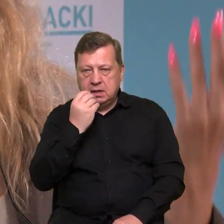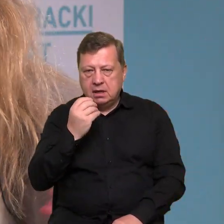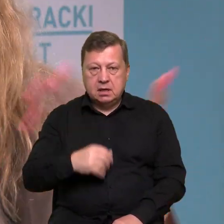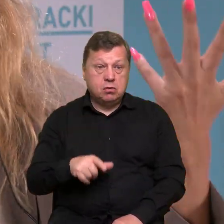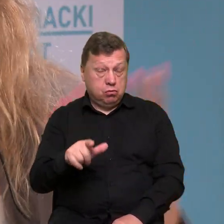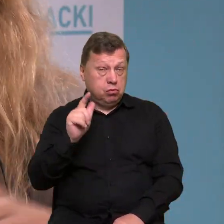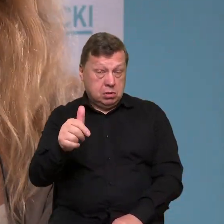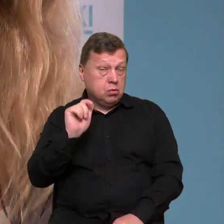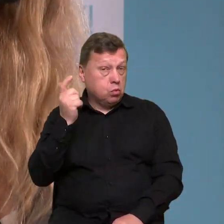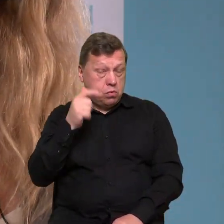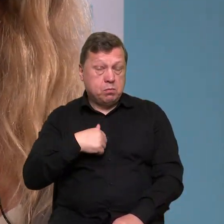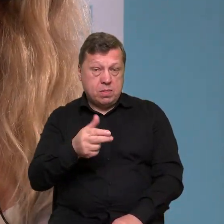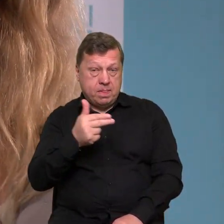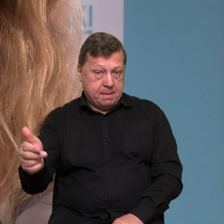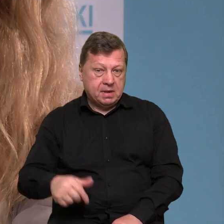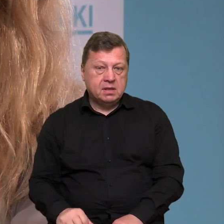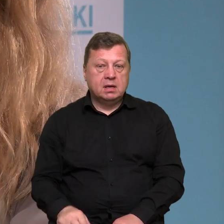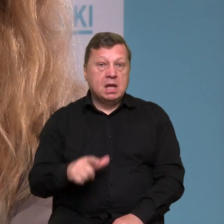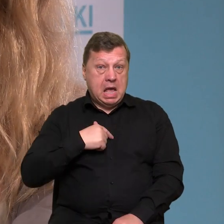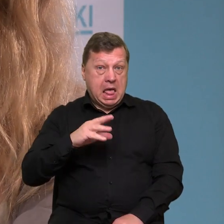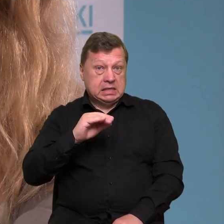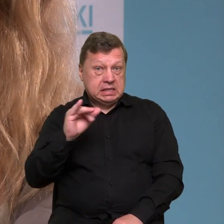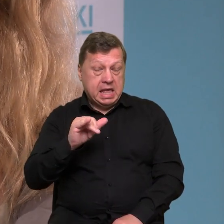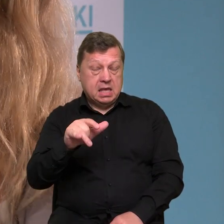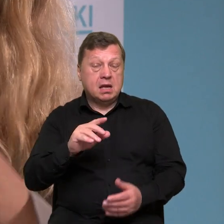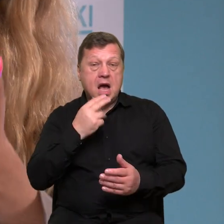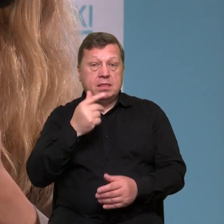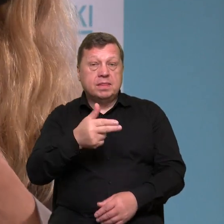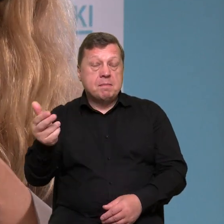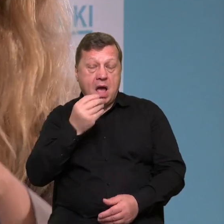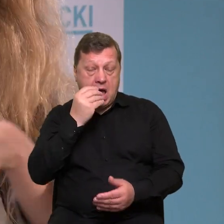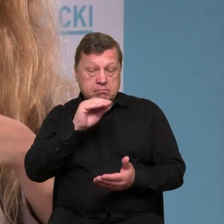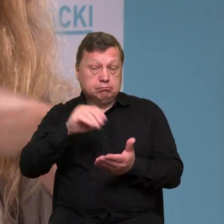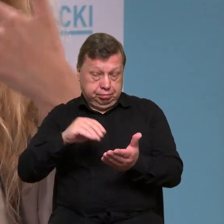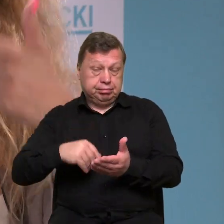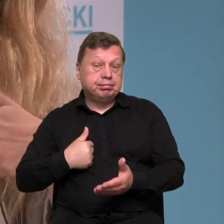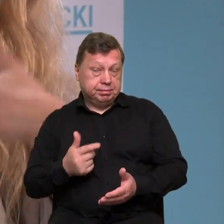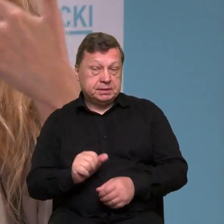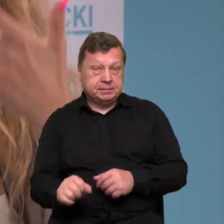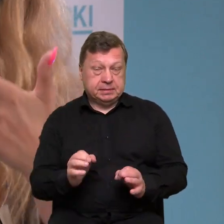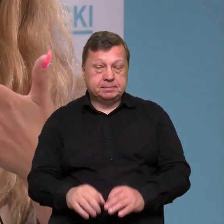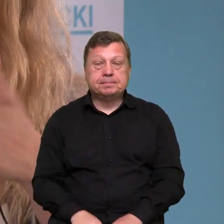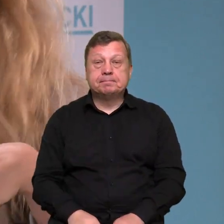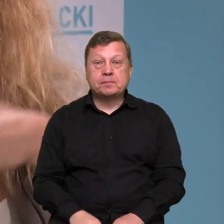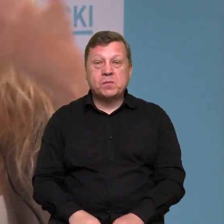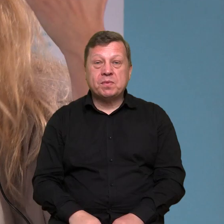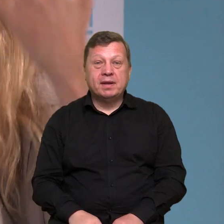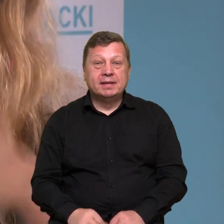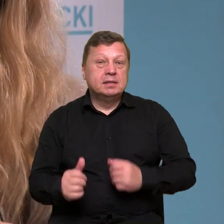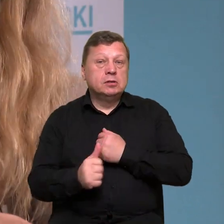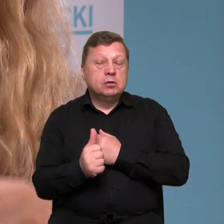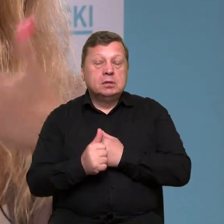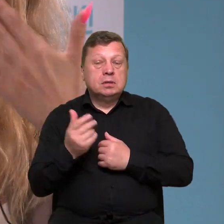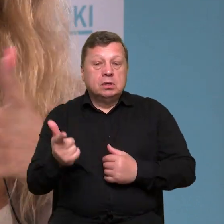moich tematów. Piszę teraz taki większy esej o jedzeniu. I chodzi o taką, o